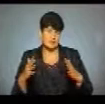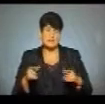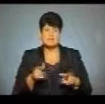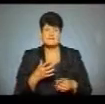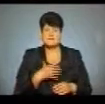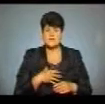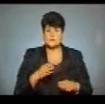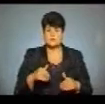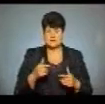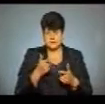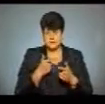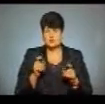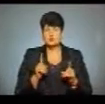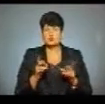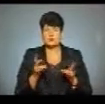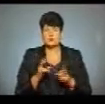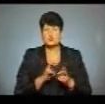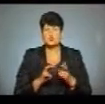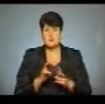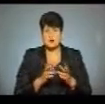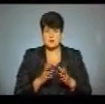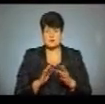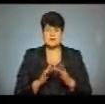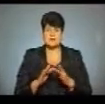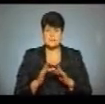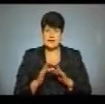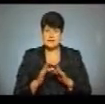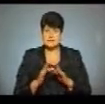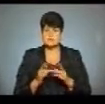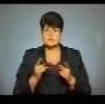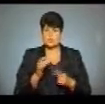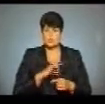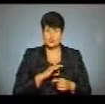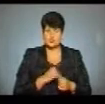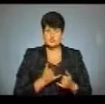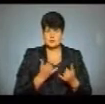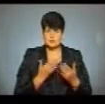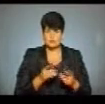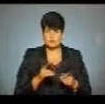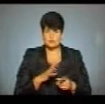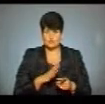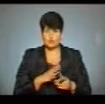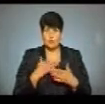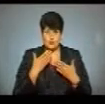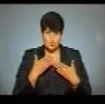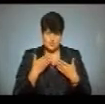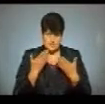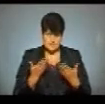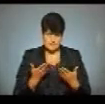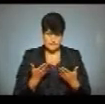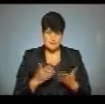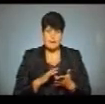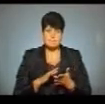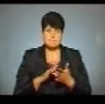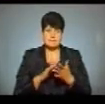щоб дати інформацію, що потрібно шукати в інтернеті з великою користю для них, щоб було прочитане. І мандрівка,